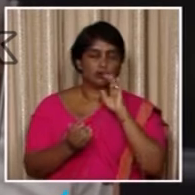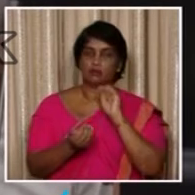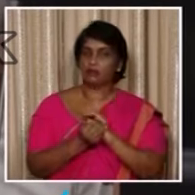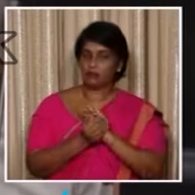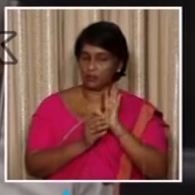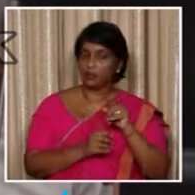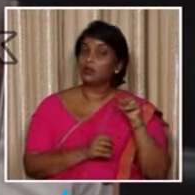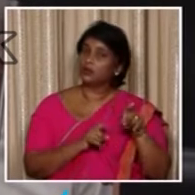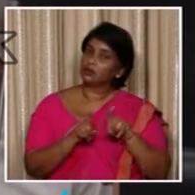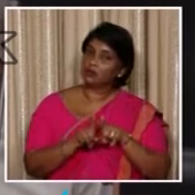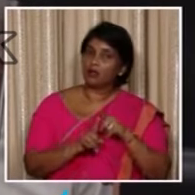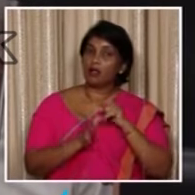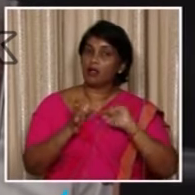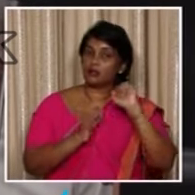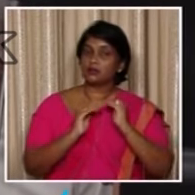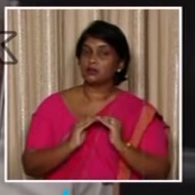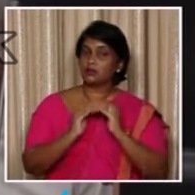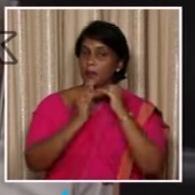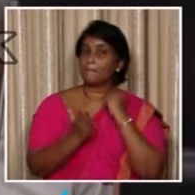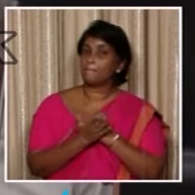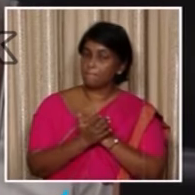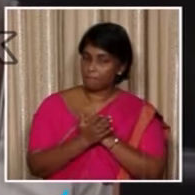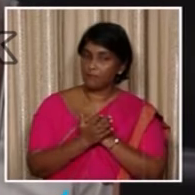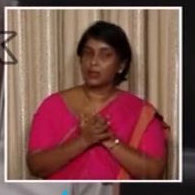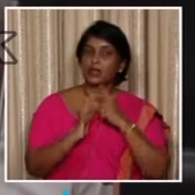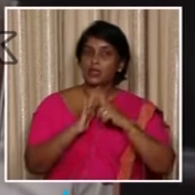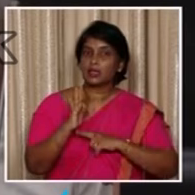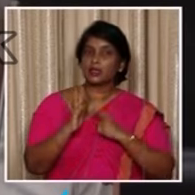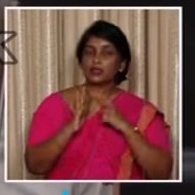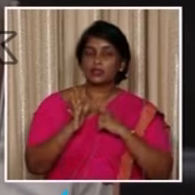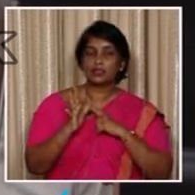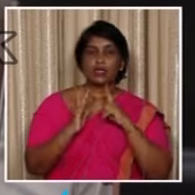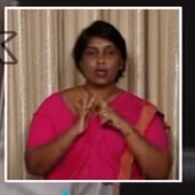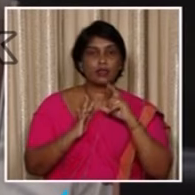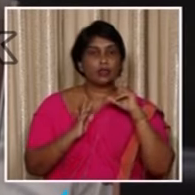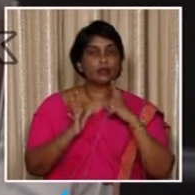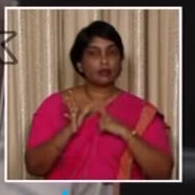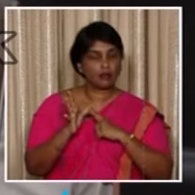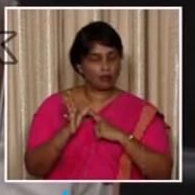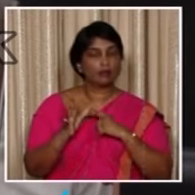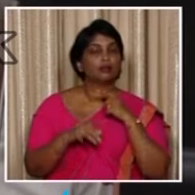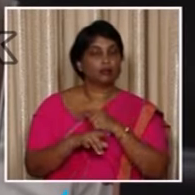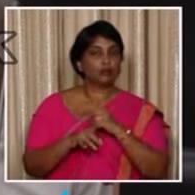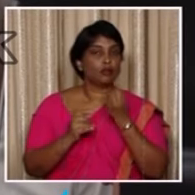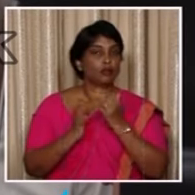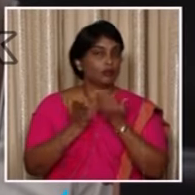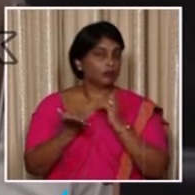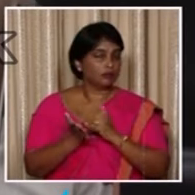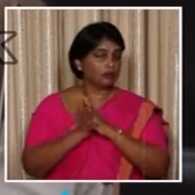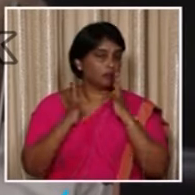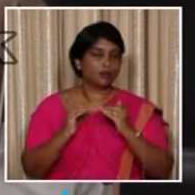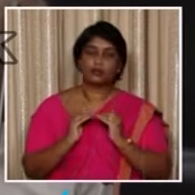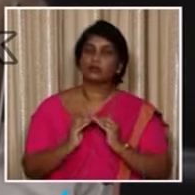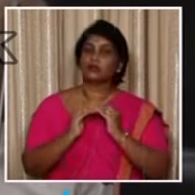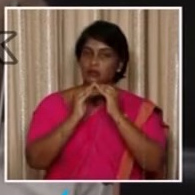වෙනවා. ඒ වගේම ආසියානු සංවර්ධන බැංකුව ජයිකා වැනි මූල්‍ය ආයතන වලින් තවත් විශාල මුදලක්